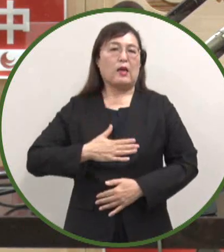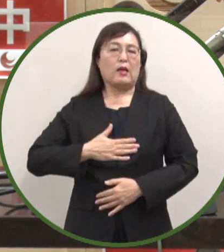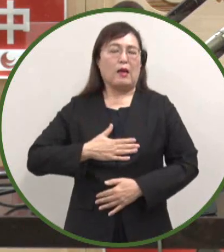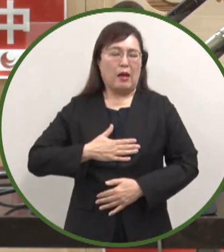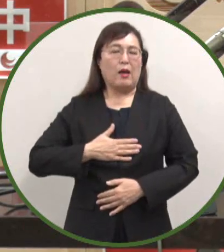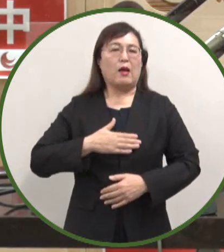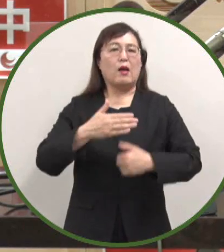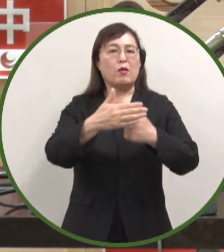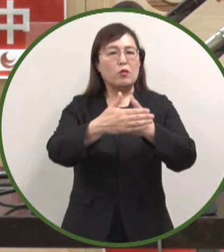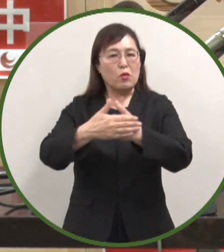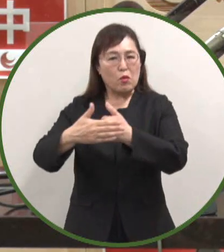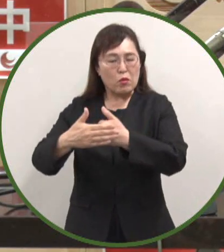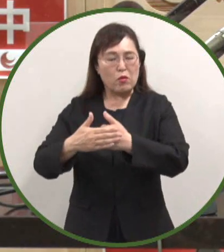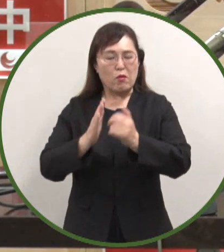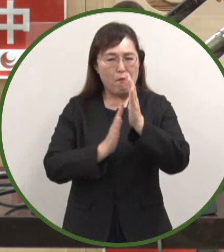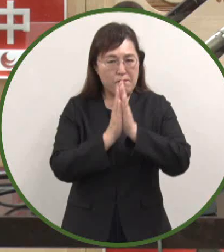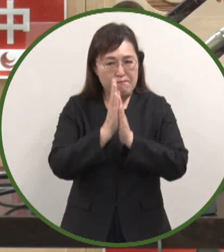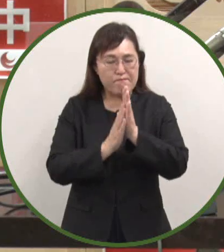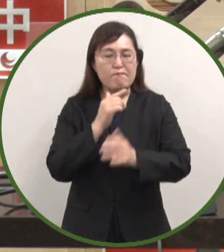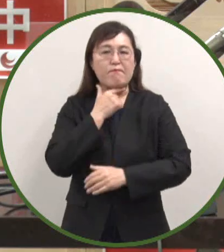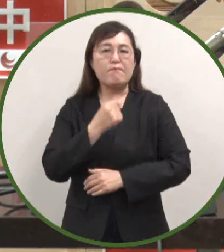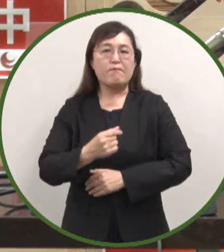申し上げたいと思います。